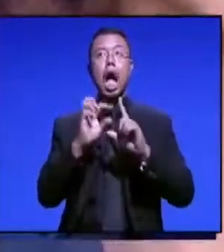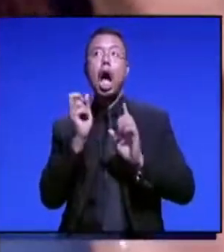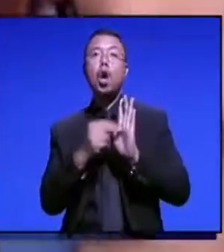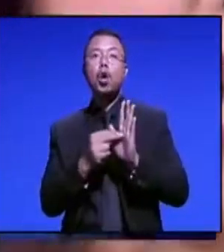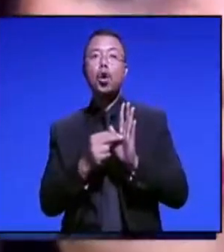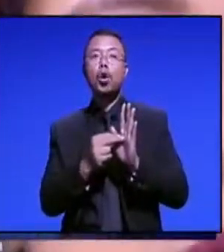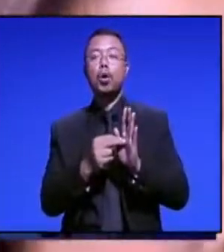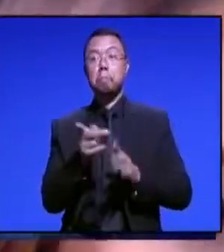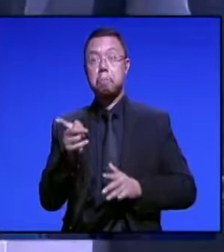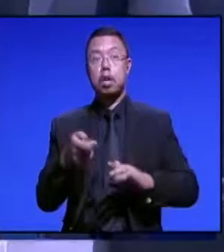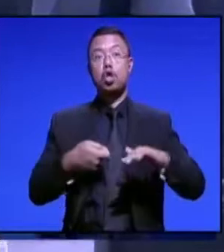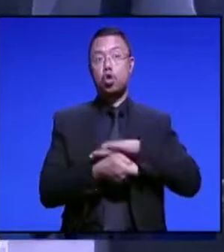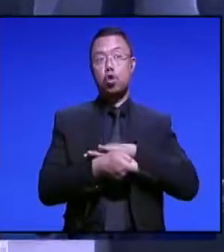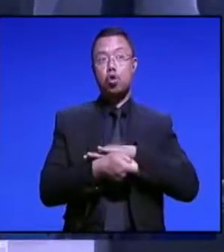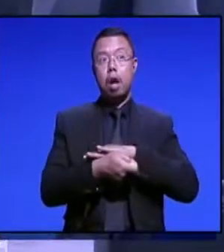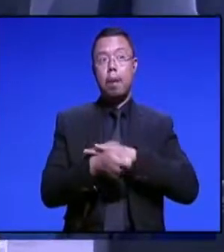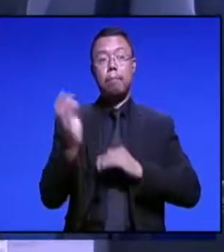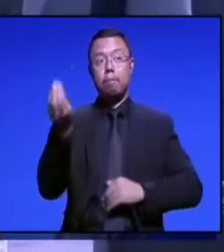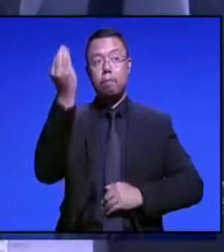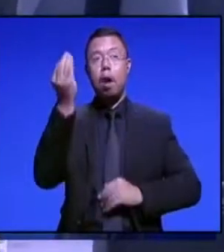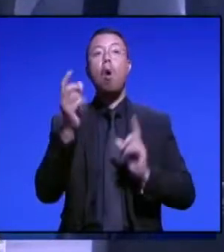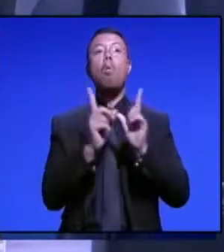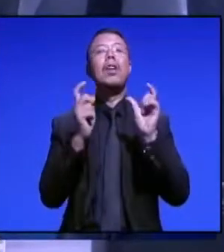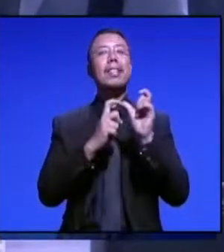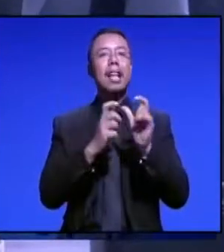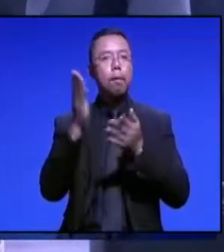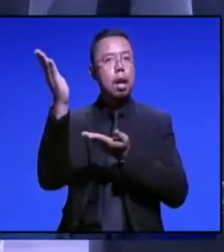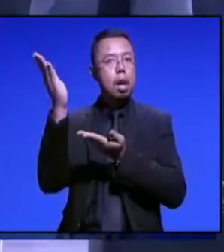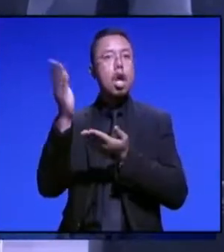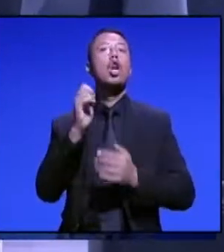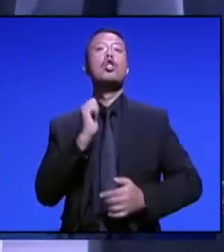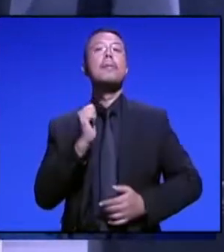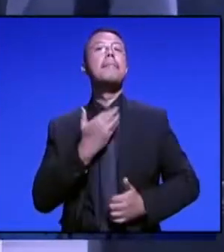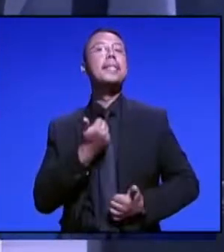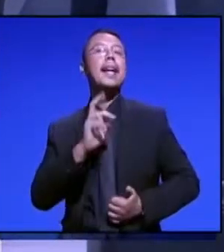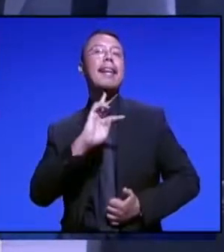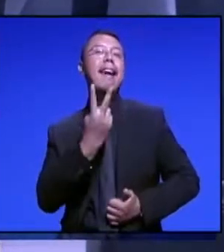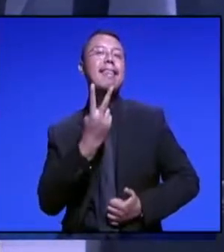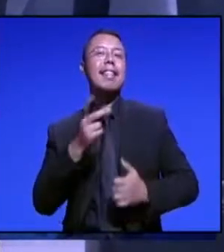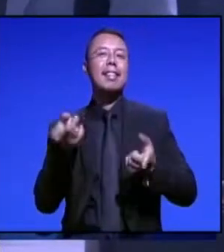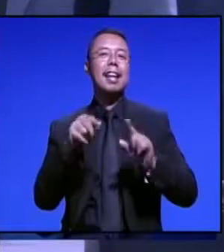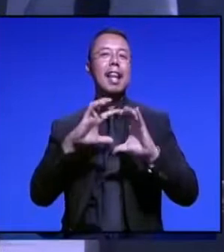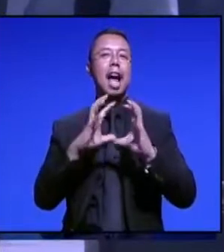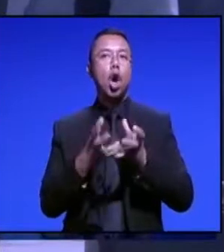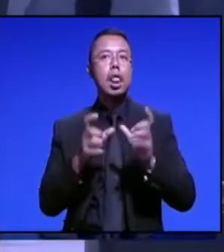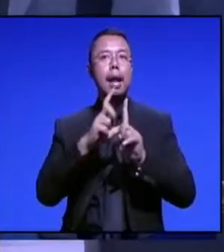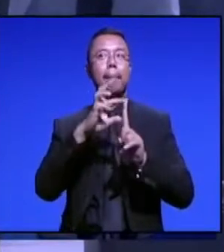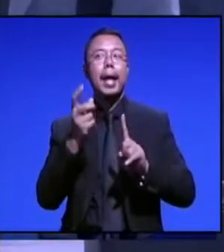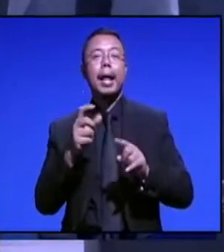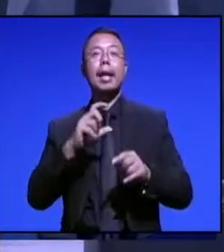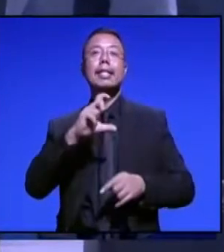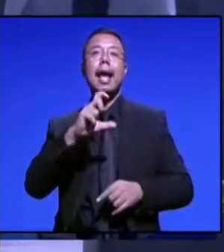diduga menyuap Komisioner Komisi Pemilihan Umum Wahyu Setiawan untuk memuluskan langkahnya menjadi anggota DPR RI melalui